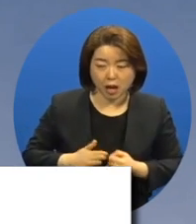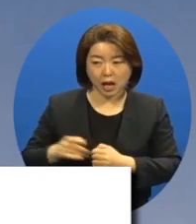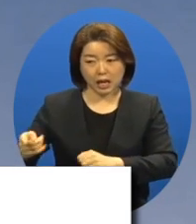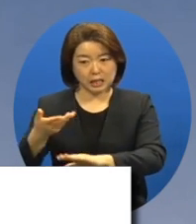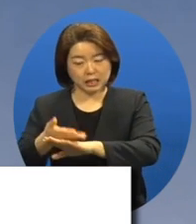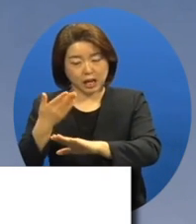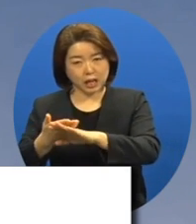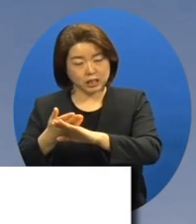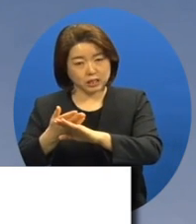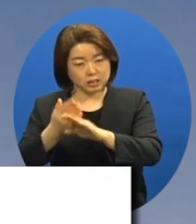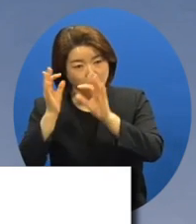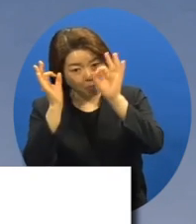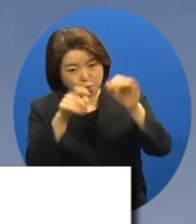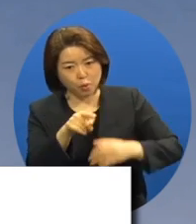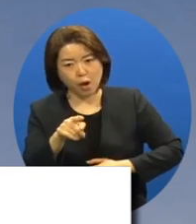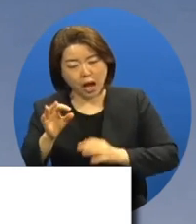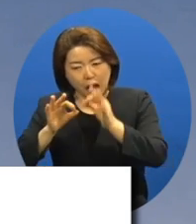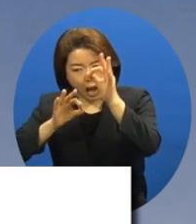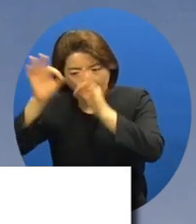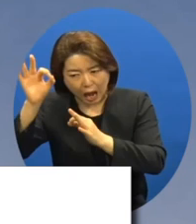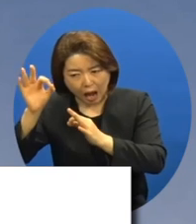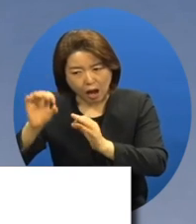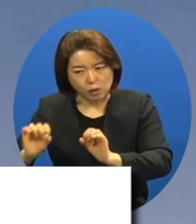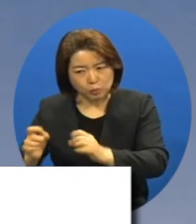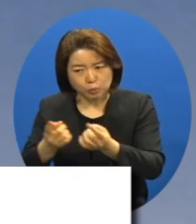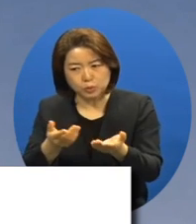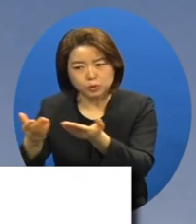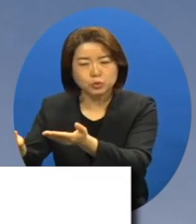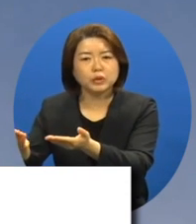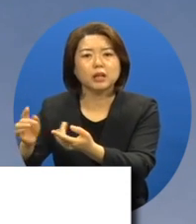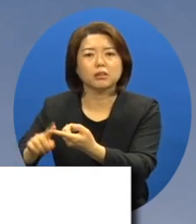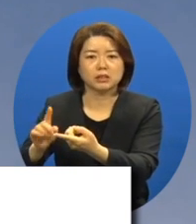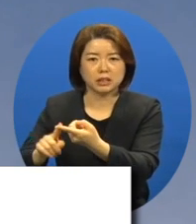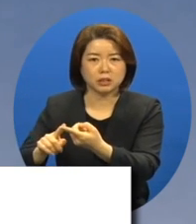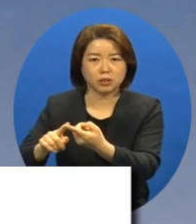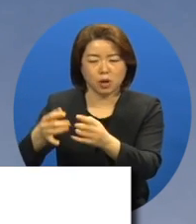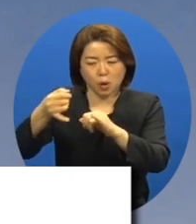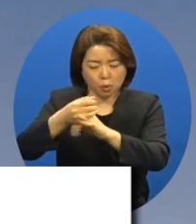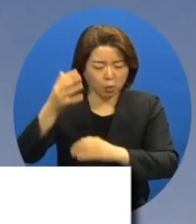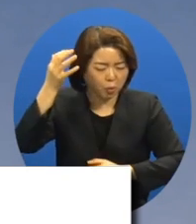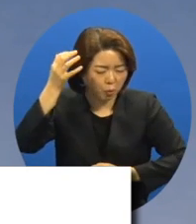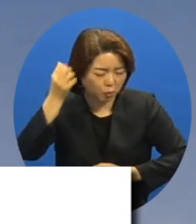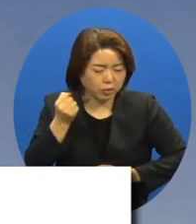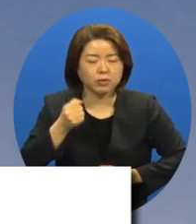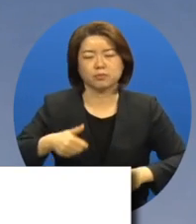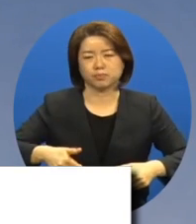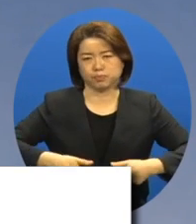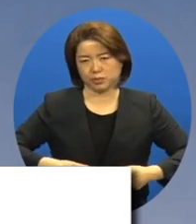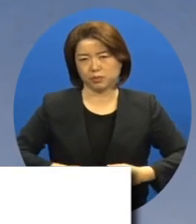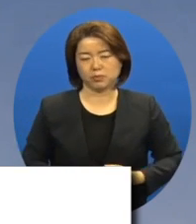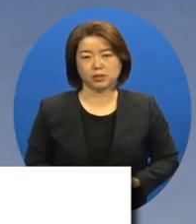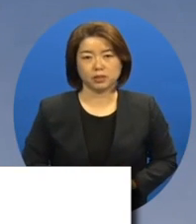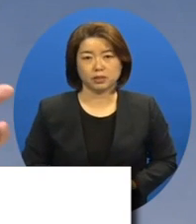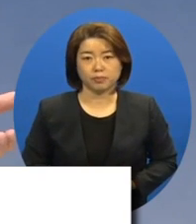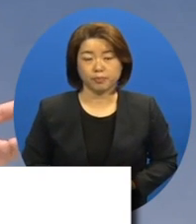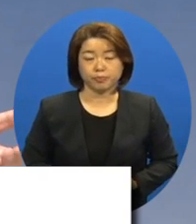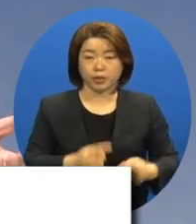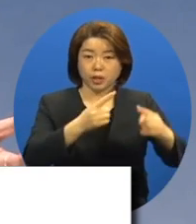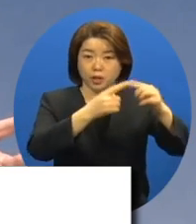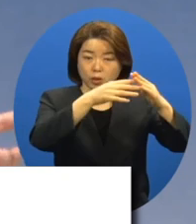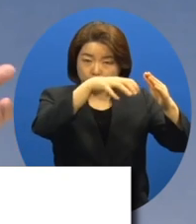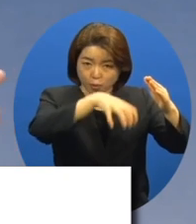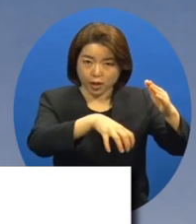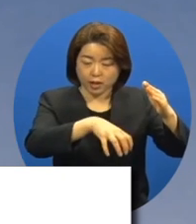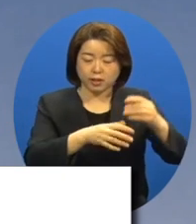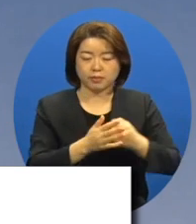사람을 실족 시키는 죄를 짓고 만다는 사실을 그가 명심해야 합니다 교회 안에